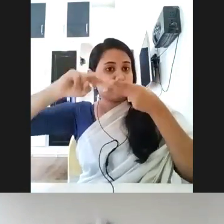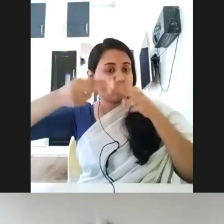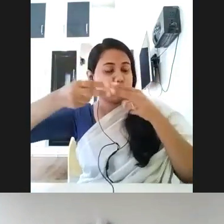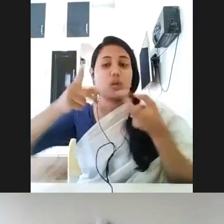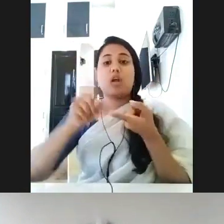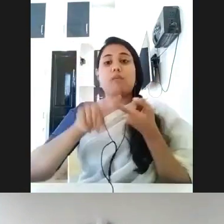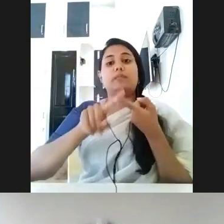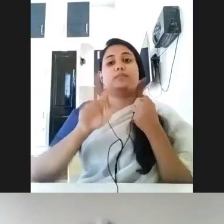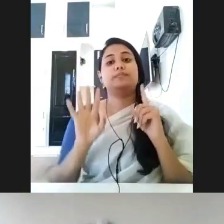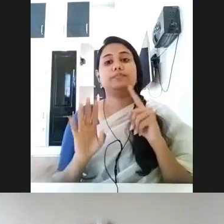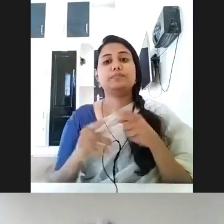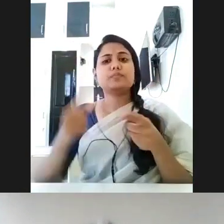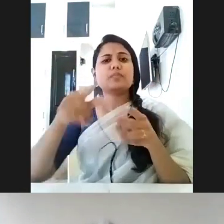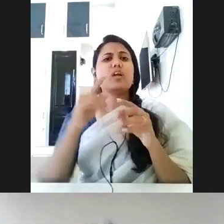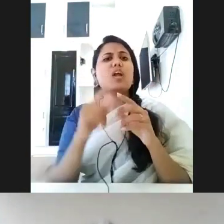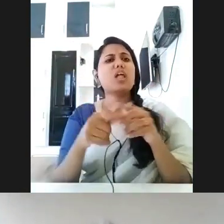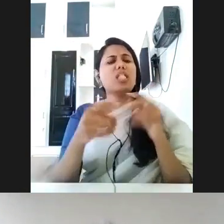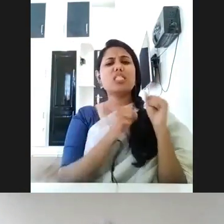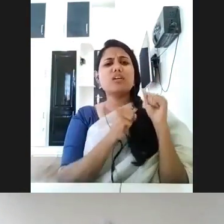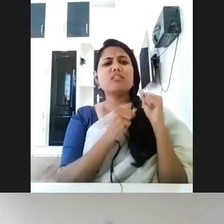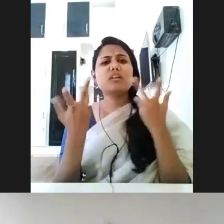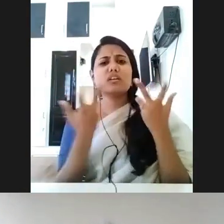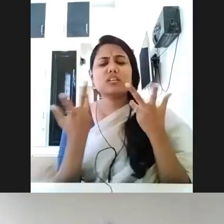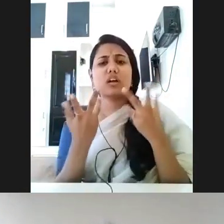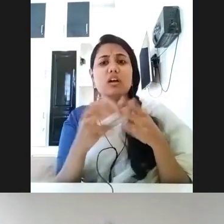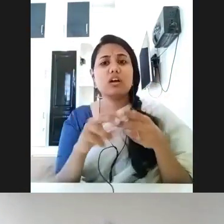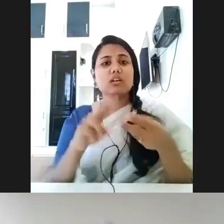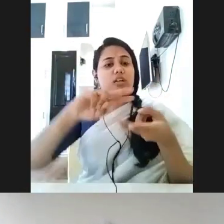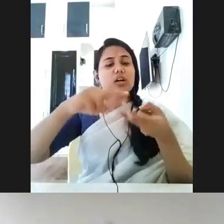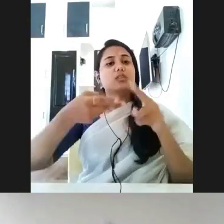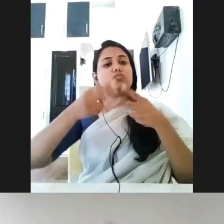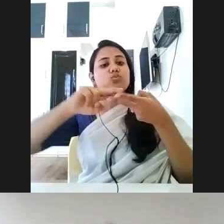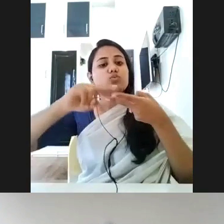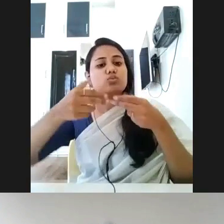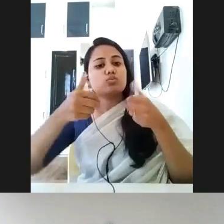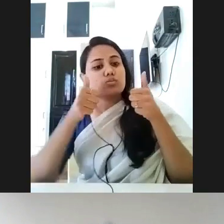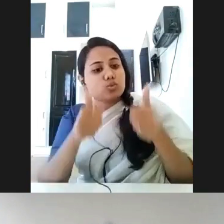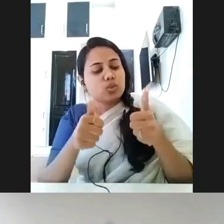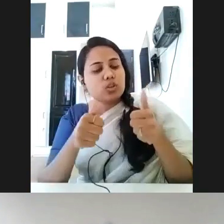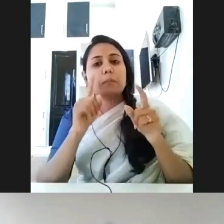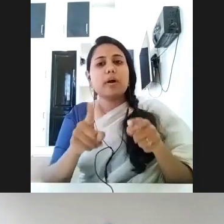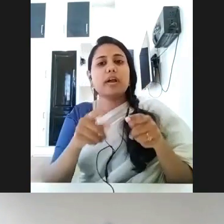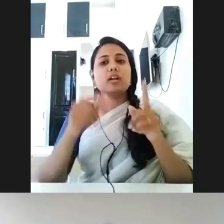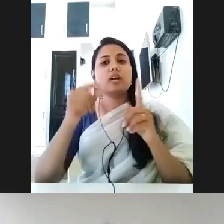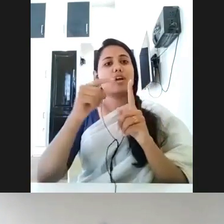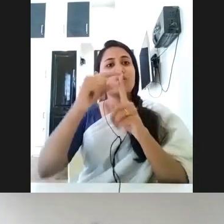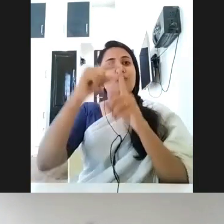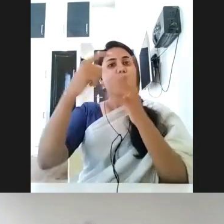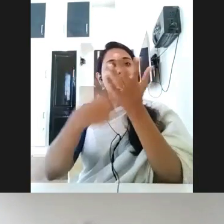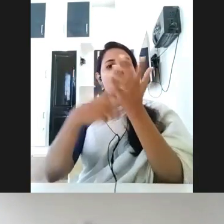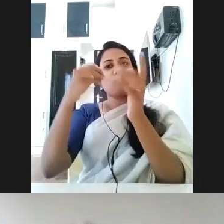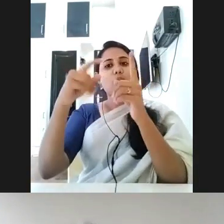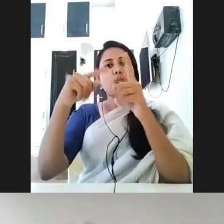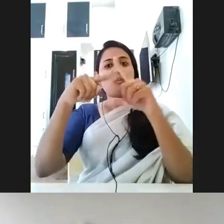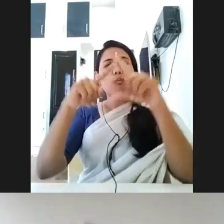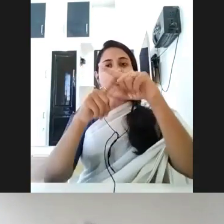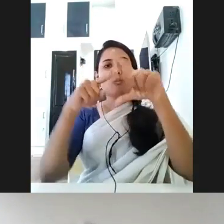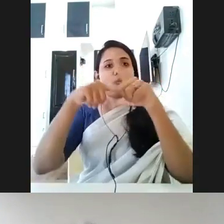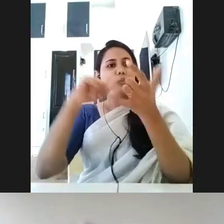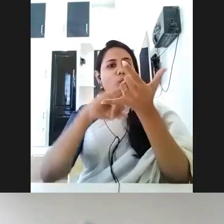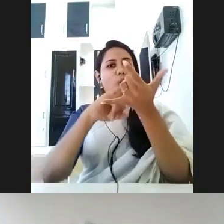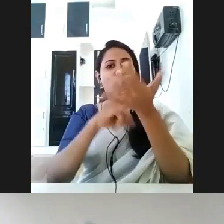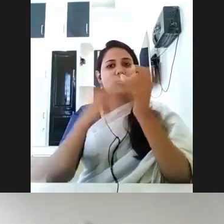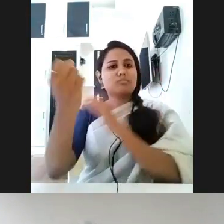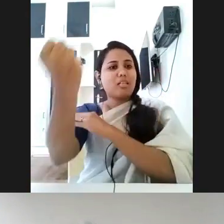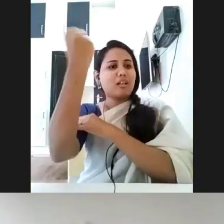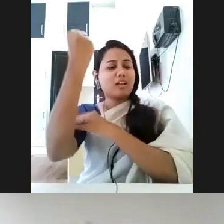ഇവിടെ ബുദ്ധിമുട്ട് എന്താ പറഞ്ഞാൽ, ഈ മോട്ടാർ ന്യൂറോൺസ് ഒക്കെ നല്ല ബലത്തോടെ ഇരിക്കുകയാണെങ്കിൽ അതിന് ചില പ്രോട്ടീൻ കാര്യങ്ങൾ ആവശ്യമായിട്ടുള്ളതാണ്. ആ പ്രോട്ടീൻ